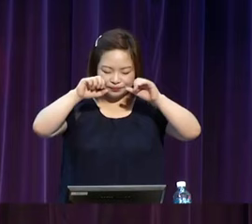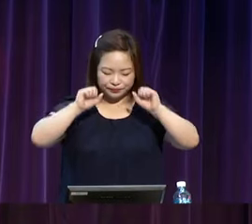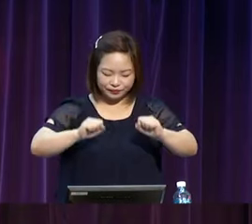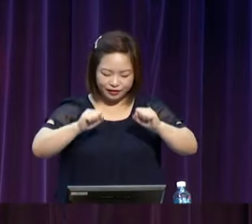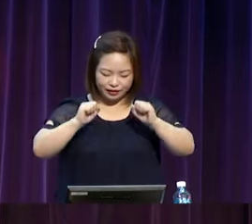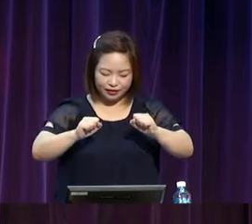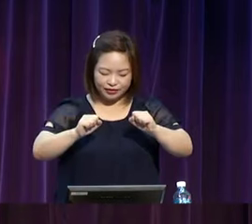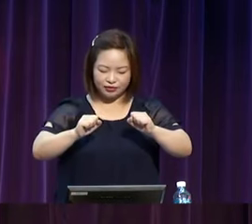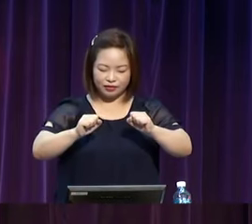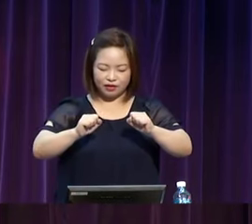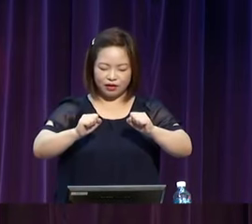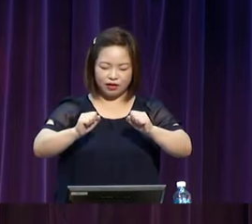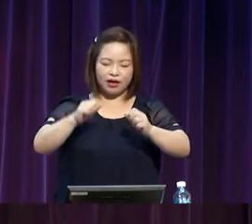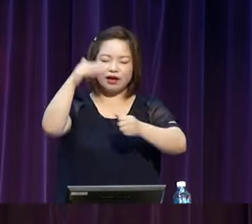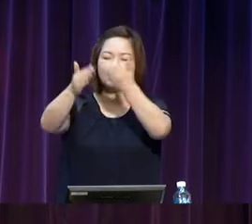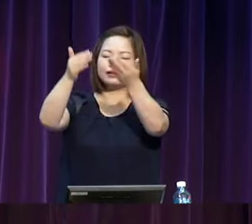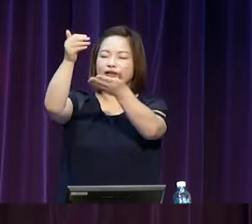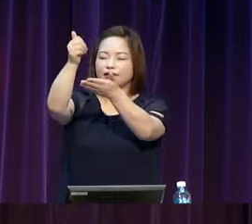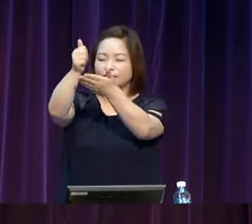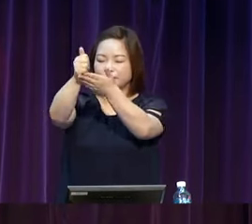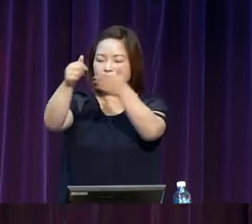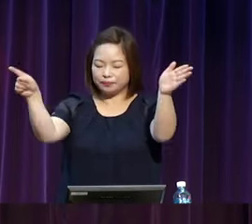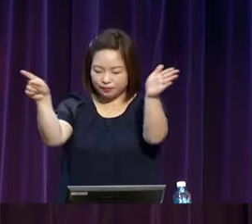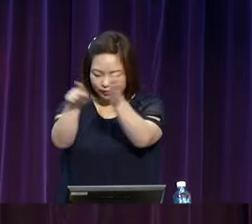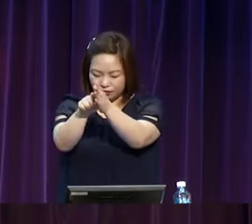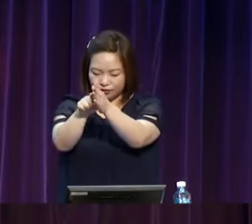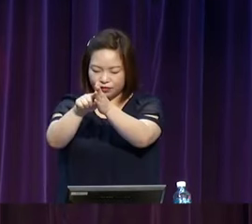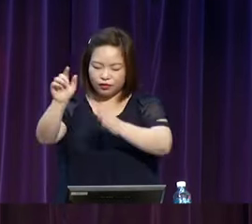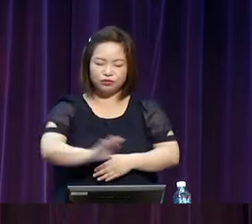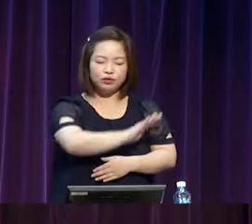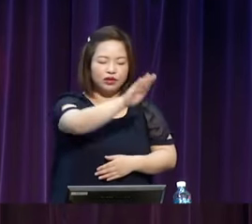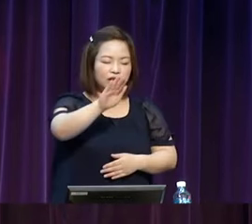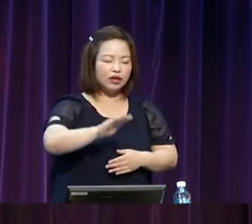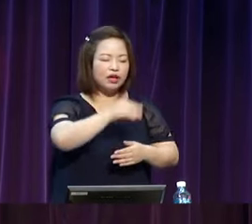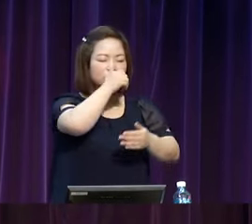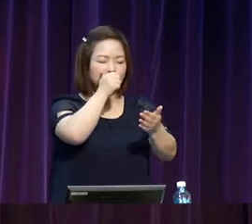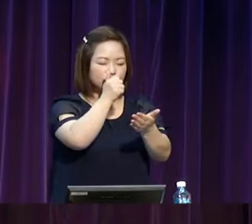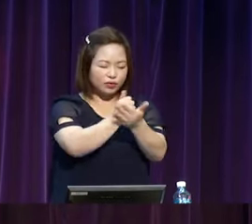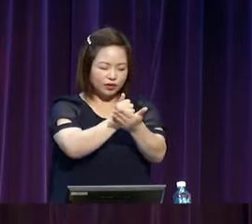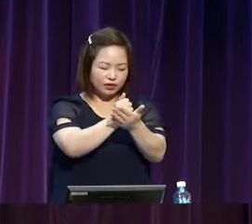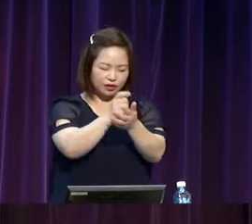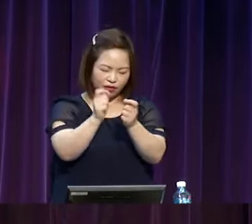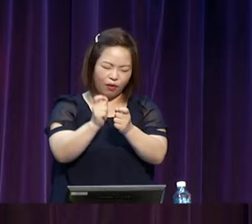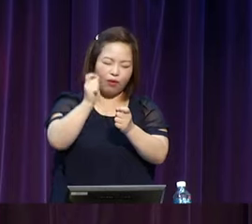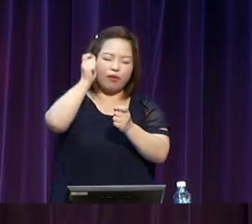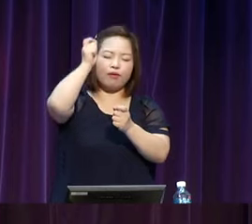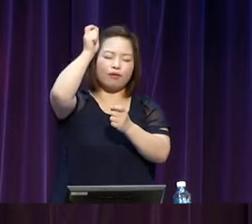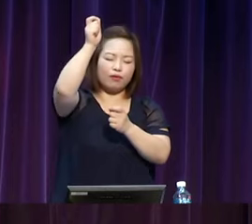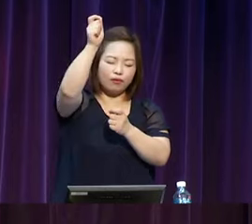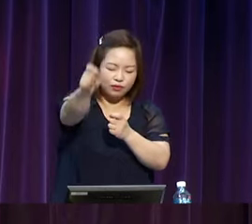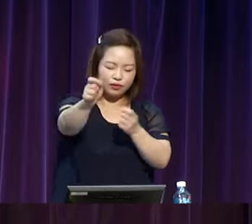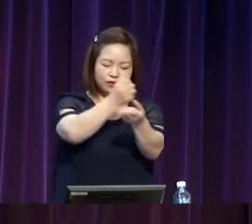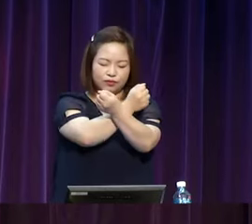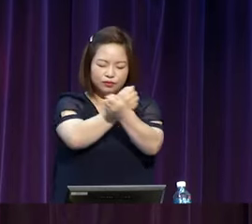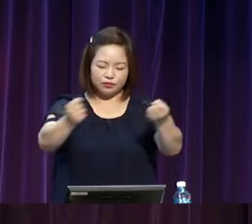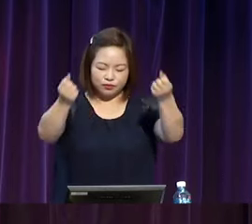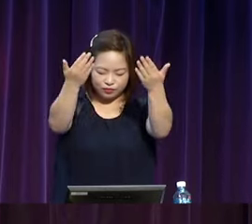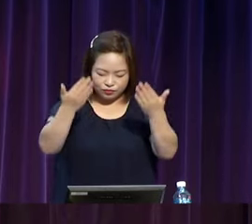역사하시는 하나님을 마음속에 믿으며 우리의 죄를 영원히 용서해 주신 사실을 믿을 수